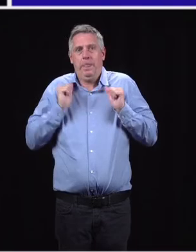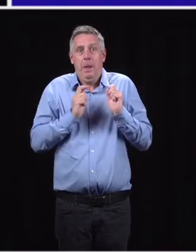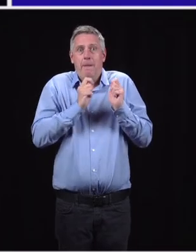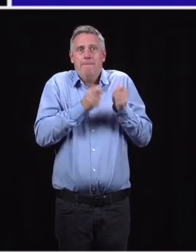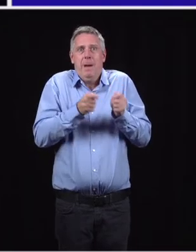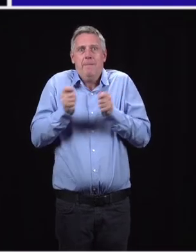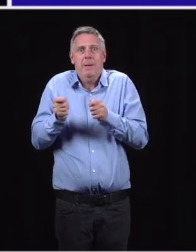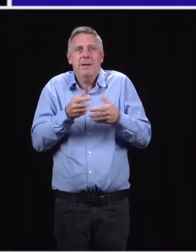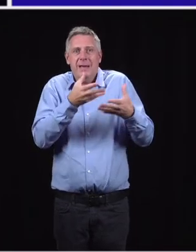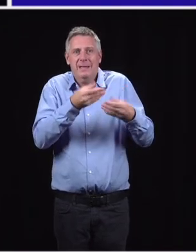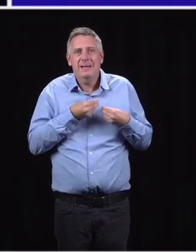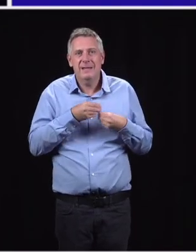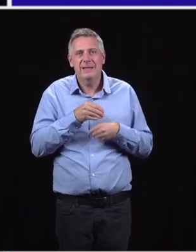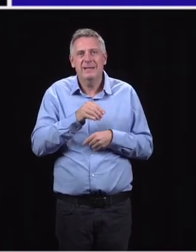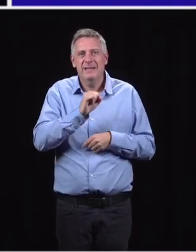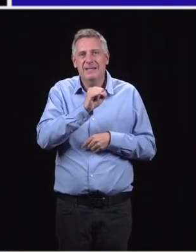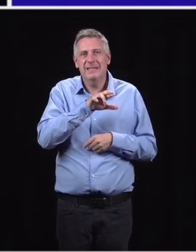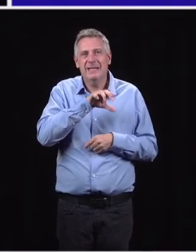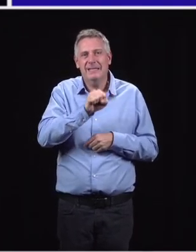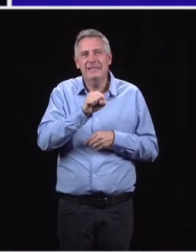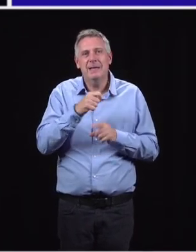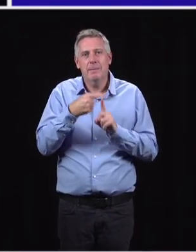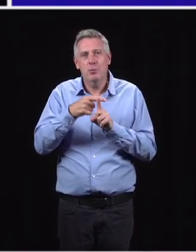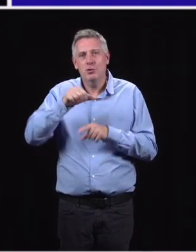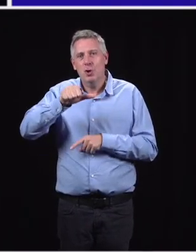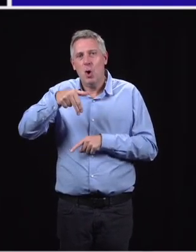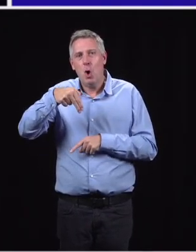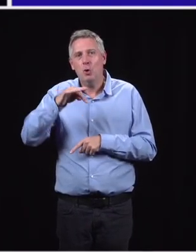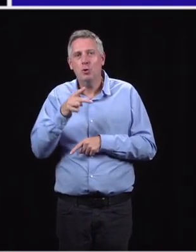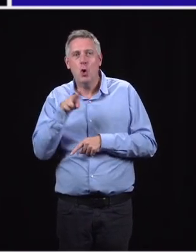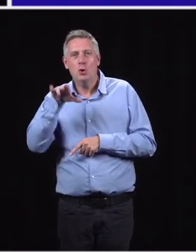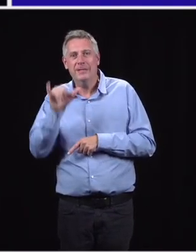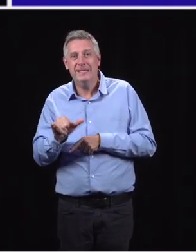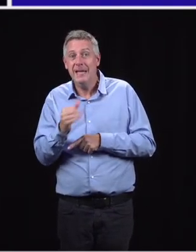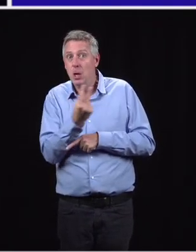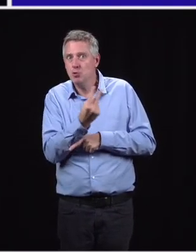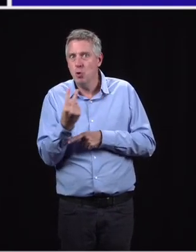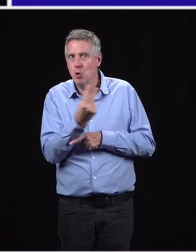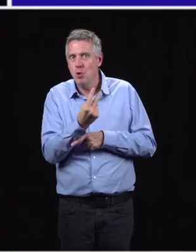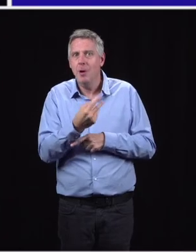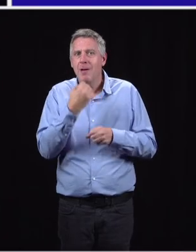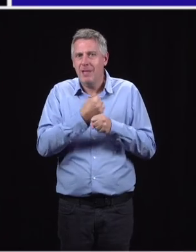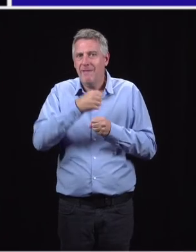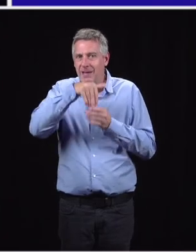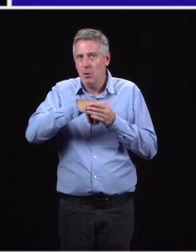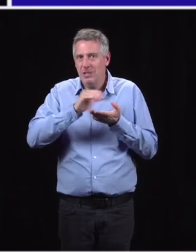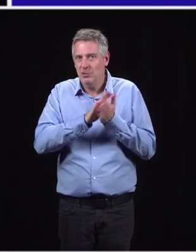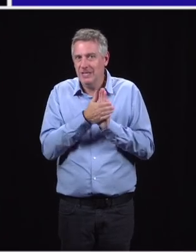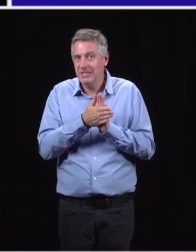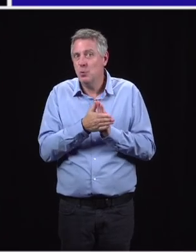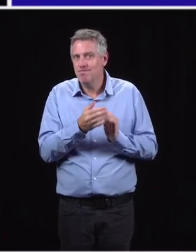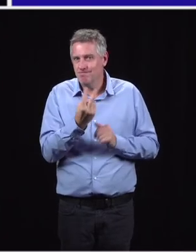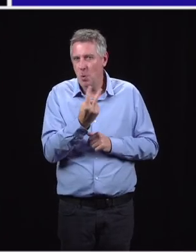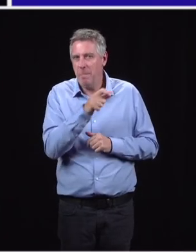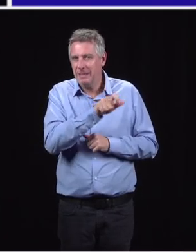iris savital et Anthony bakkin de des chevilles ouvrières de l'association